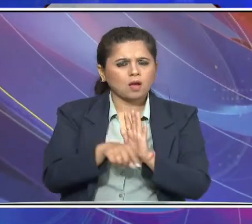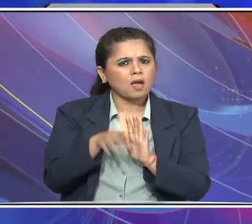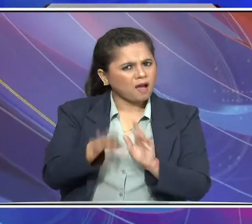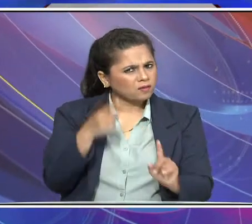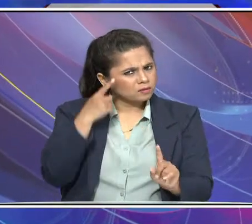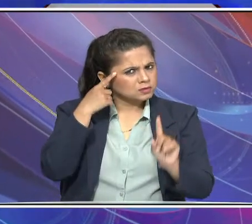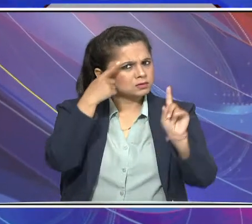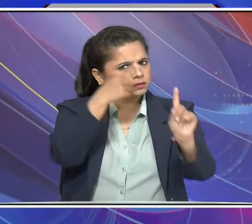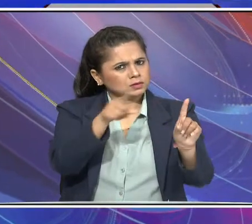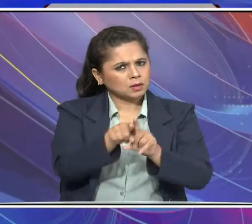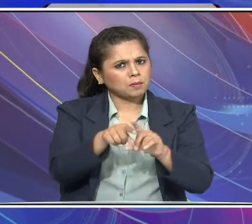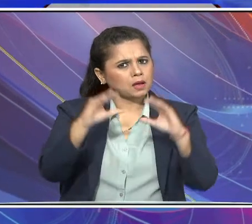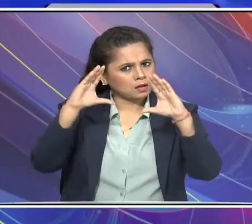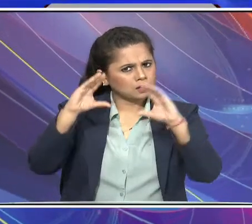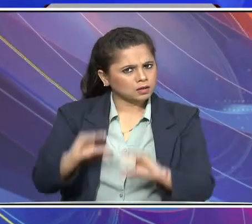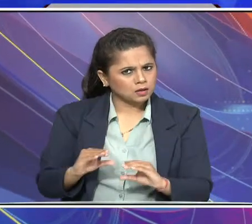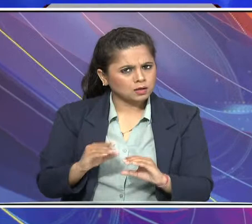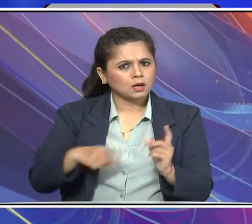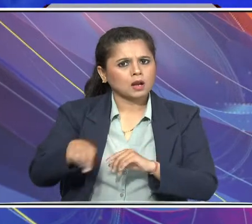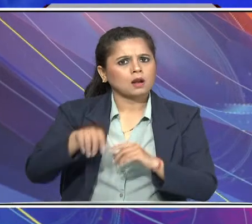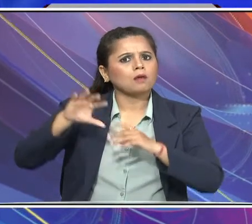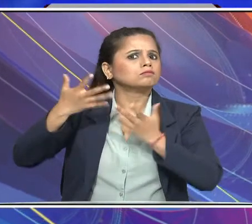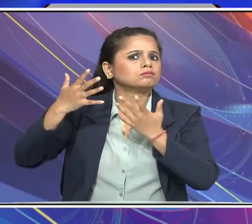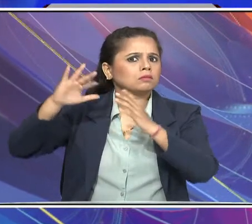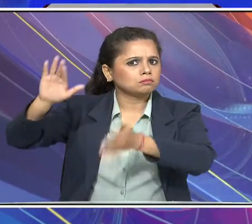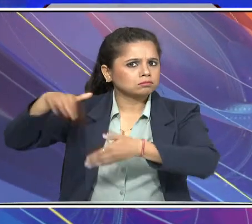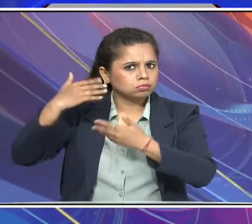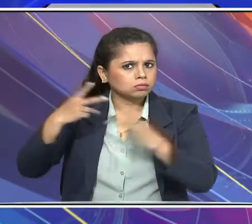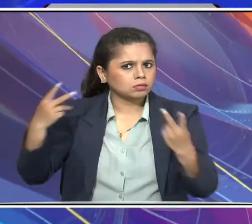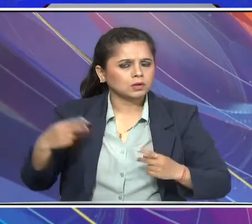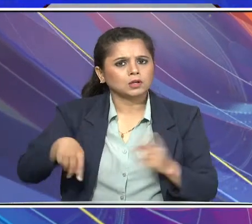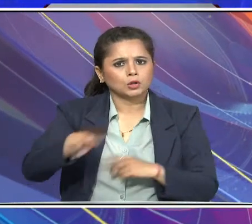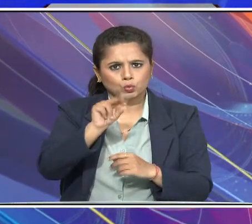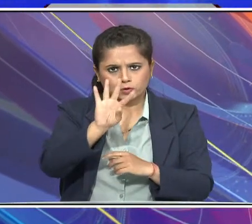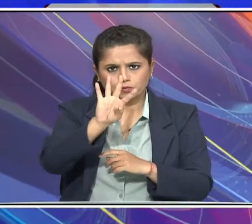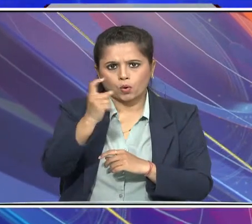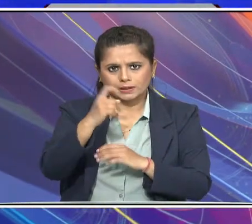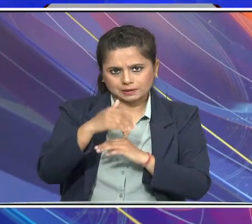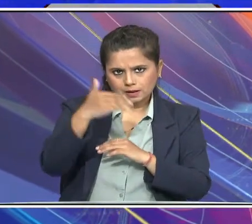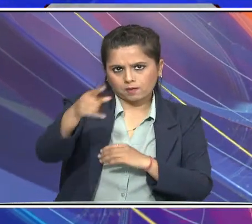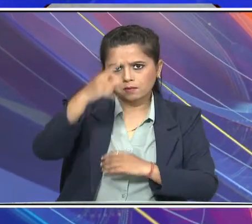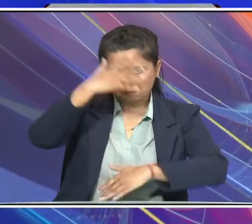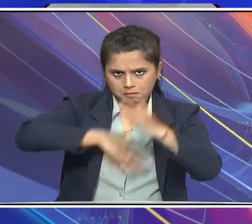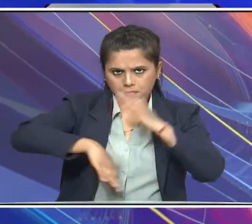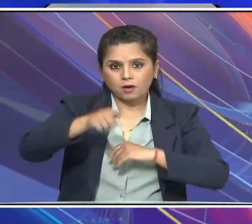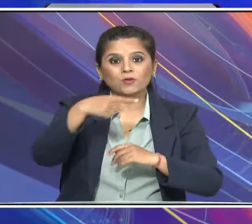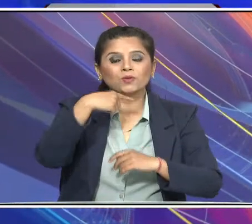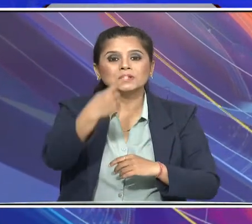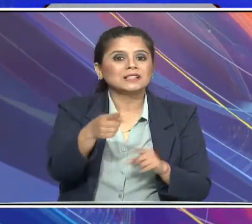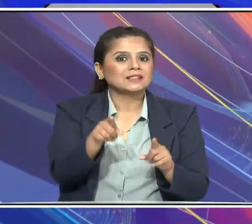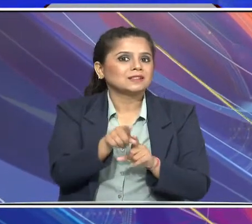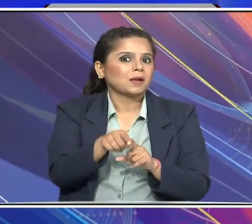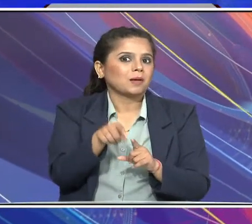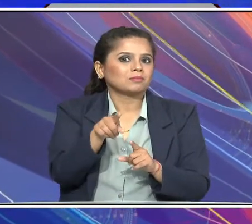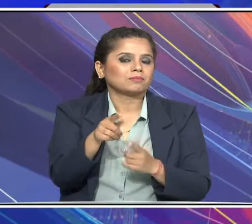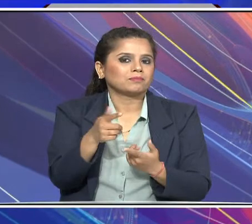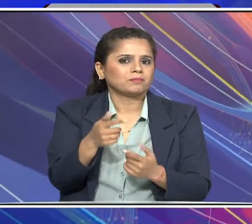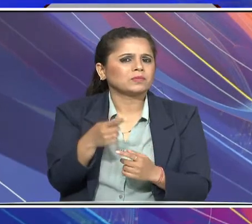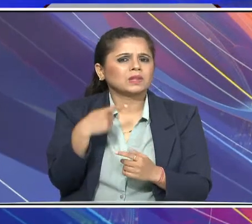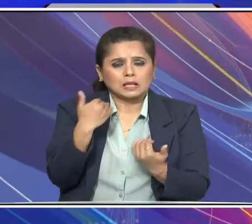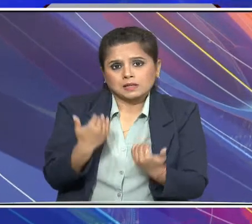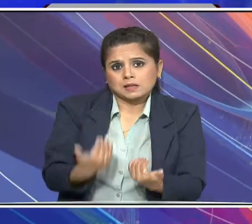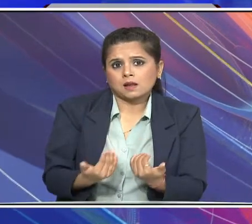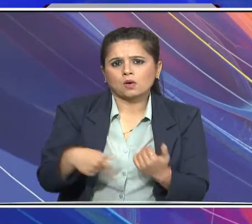टारगेट ऑफ रिड्यूसिंग डी इंपोर्ट डिपेंडेंट में 2014 यू सेड डेट वर्तमान